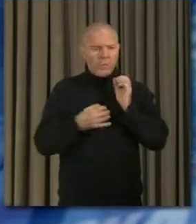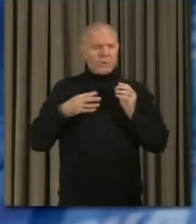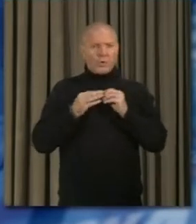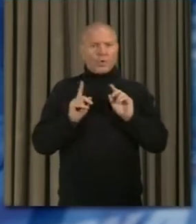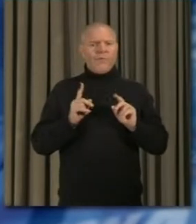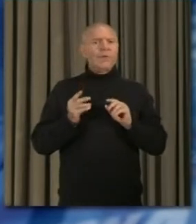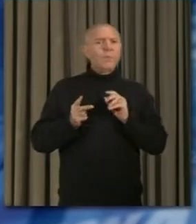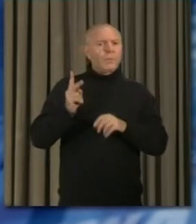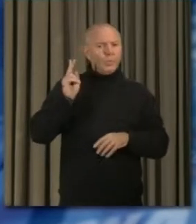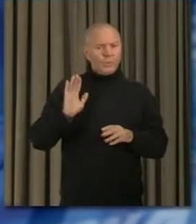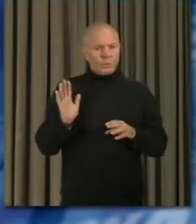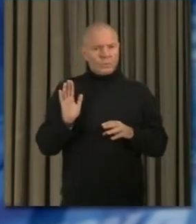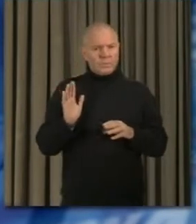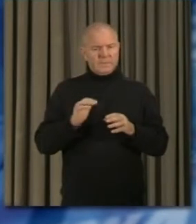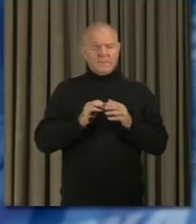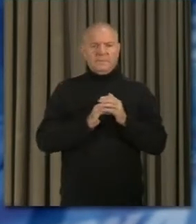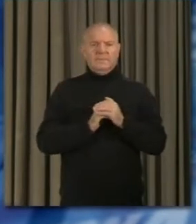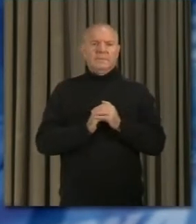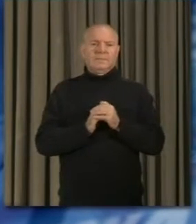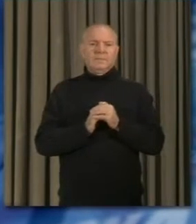essere fatti, conclude Polli.